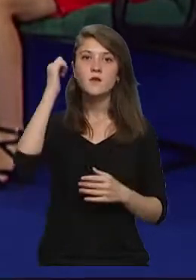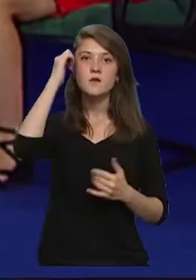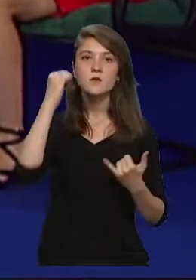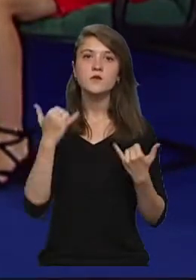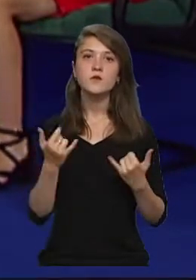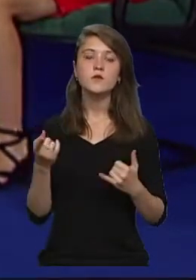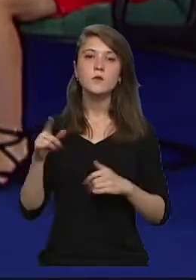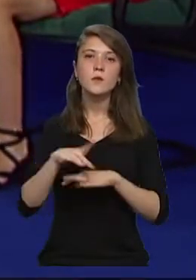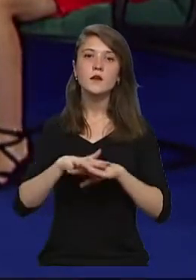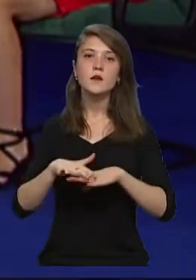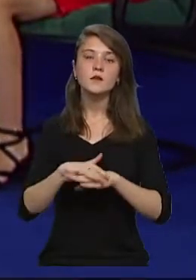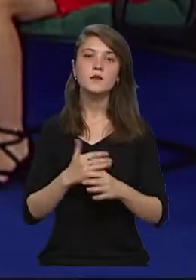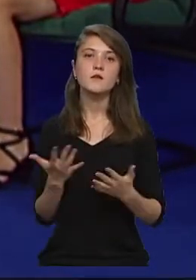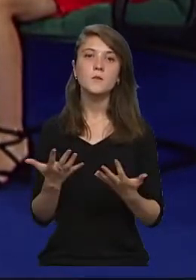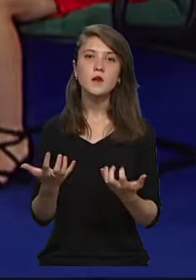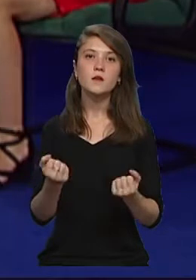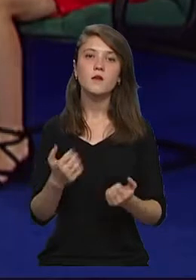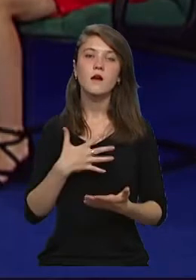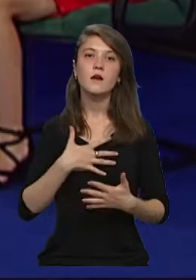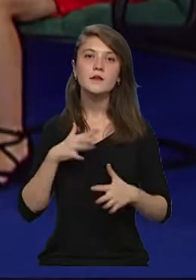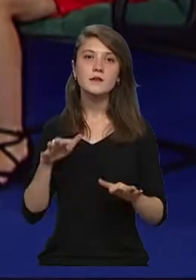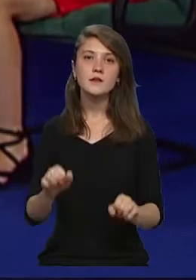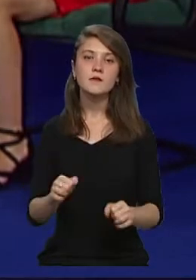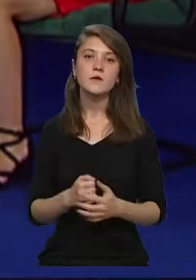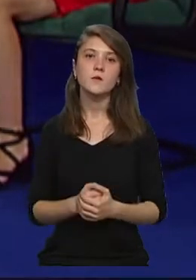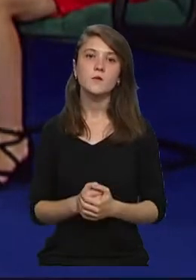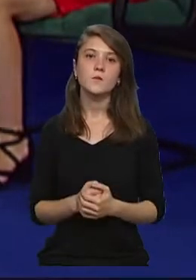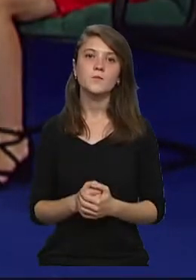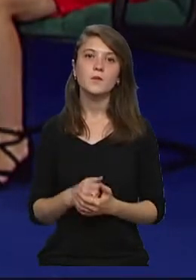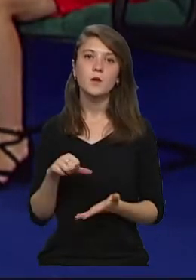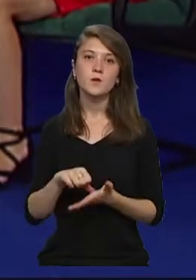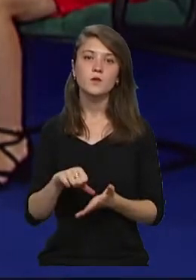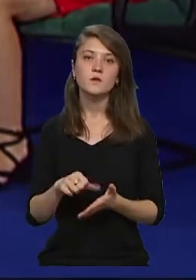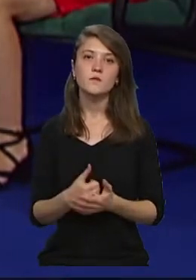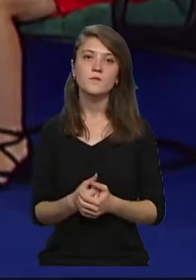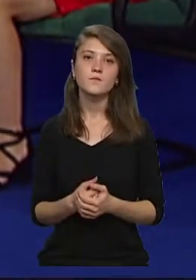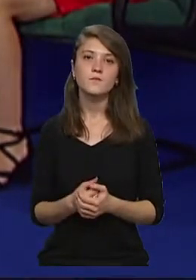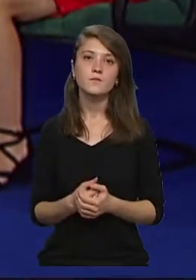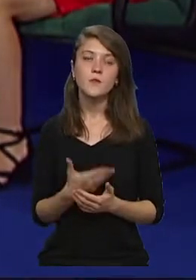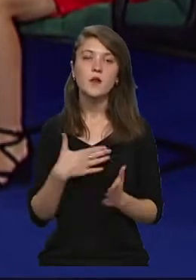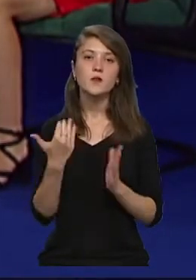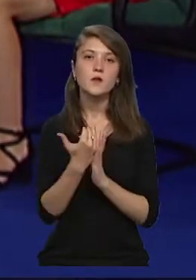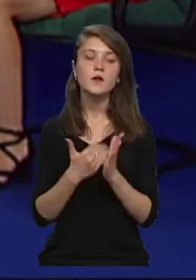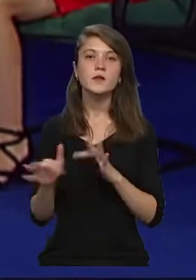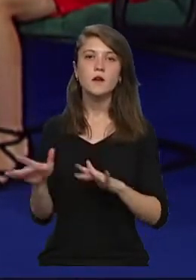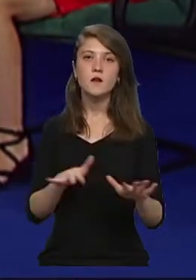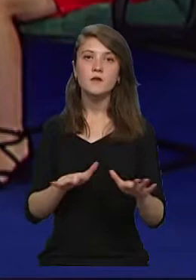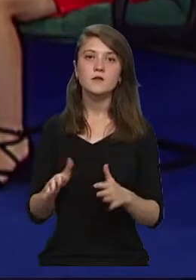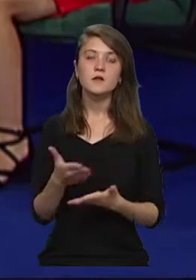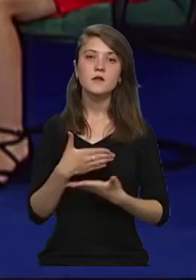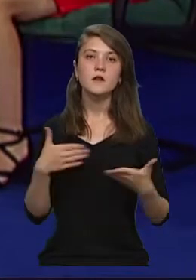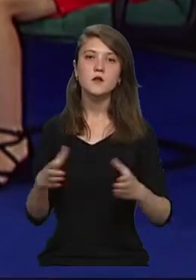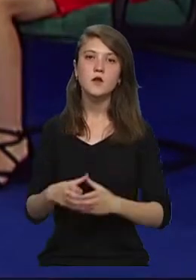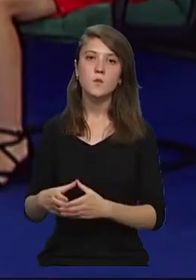тому населенню, яке прийняло активну участь у формуванні саме тих напрямків нашої стратегічної діяльності нашої